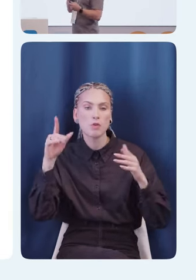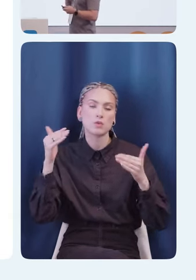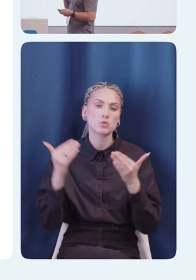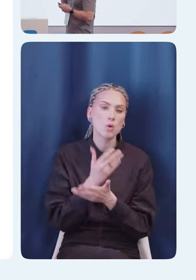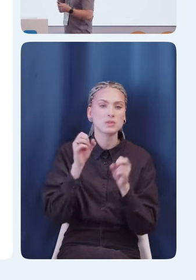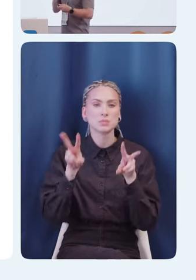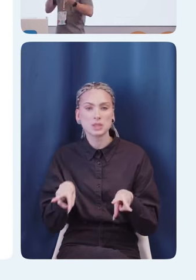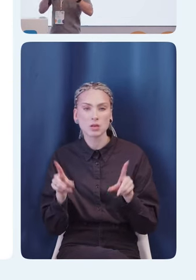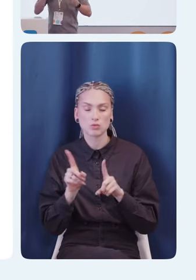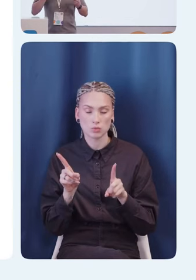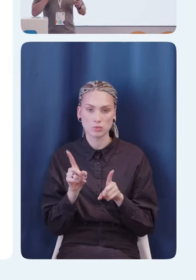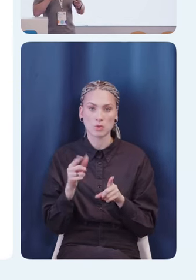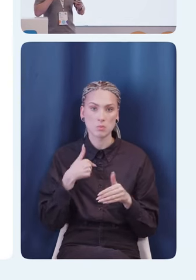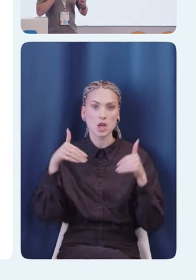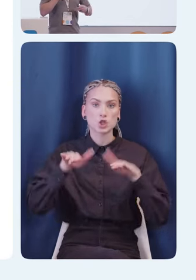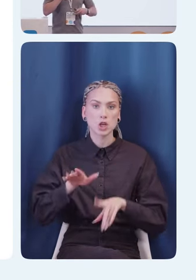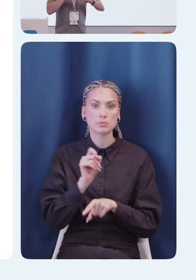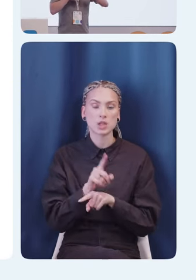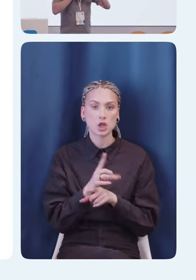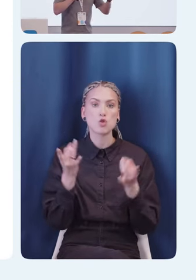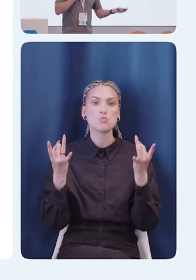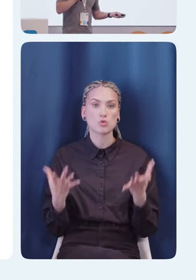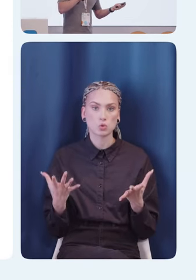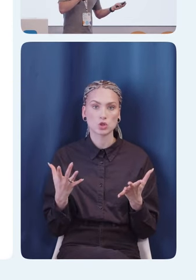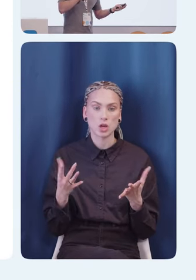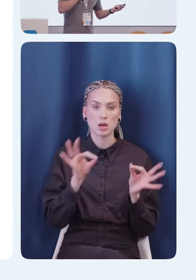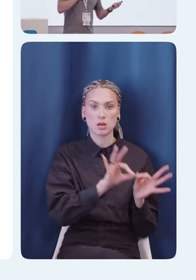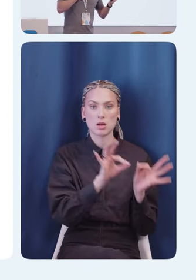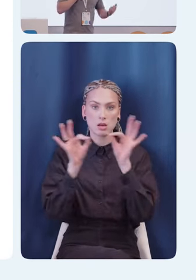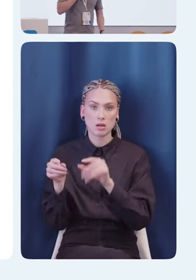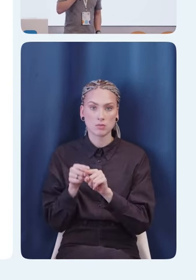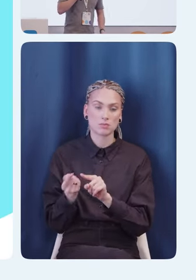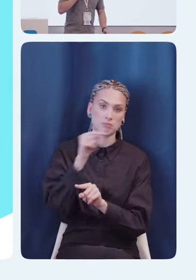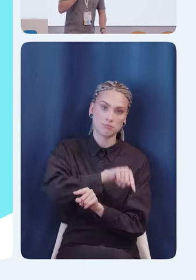специальные компоненты, мы решаем эту задачу просто разметкой